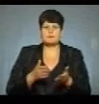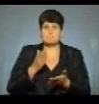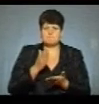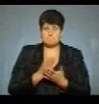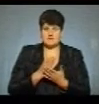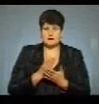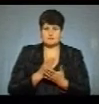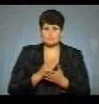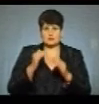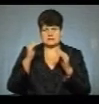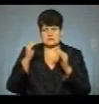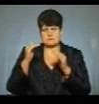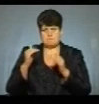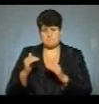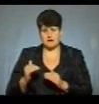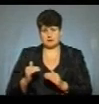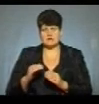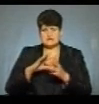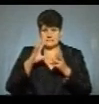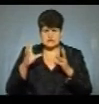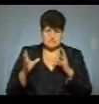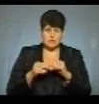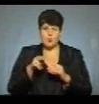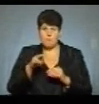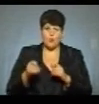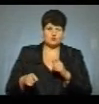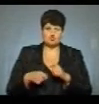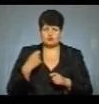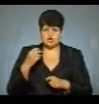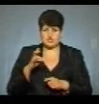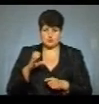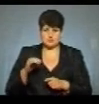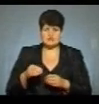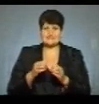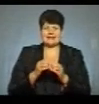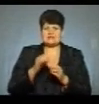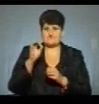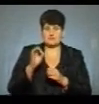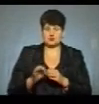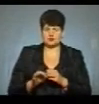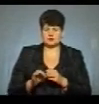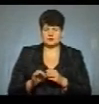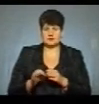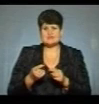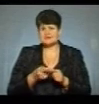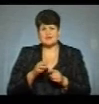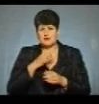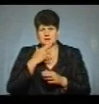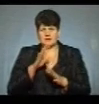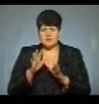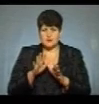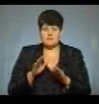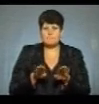Маємо спад загалом по злочинності на даний момент, це 10%. Немало, небагато.